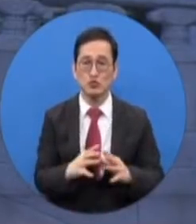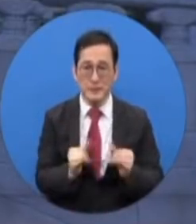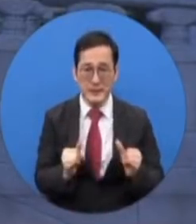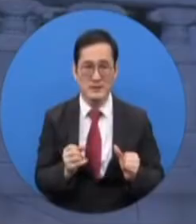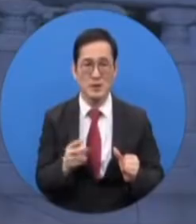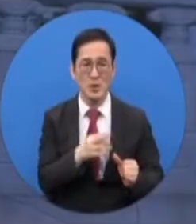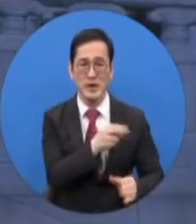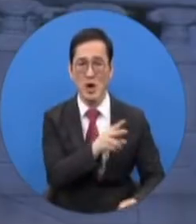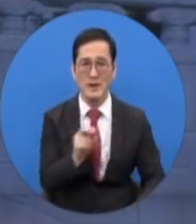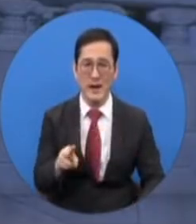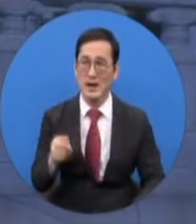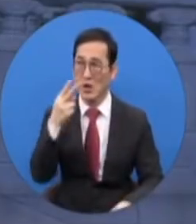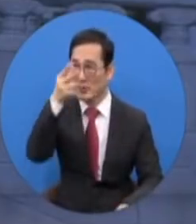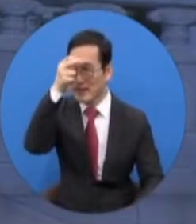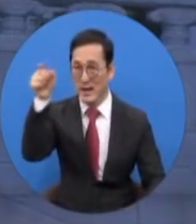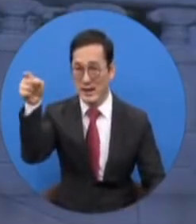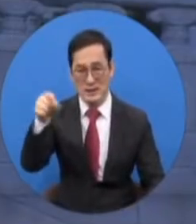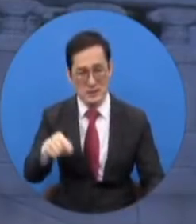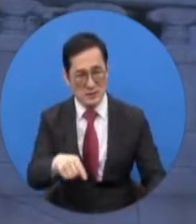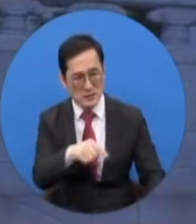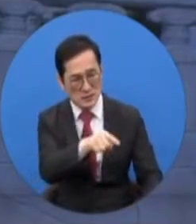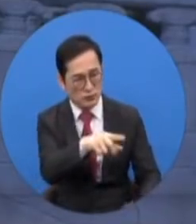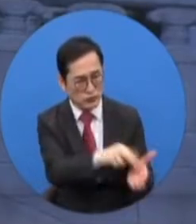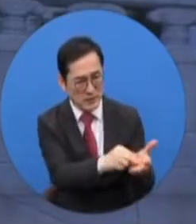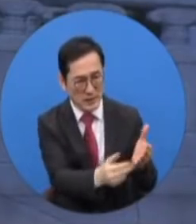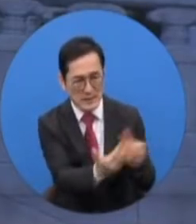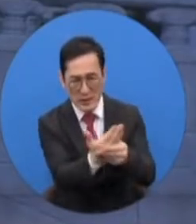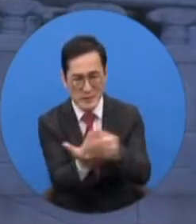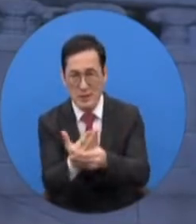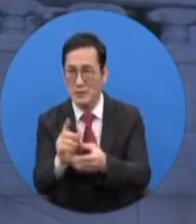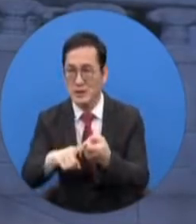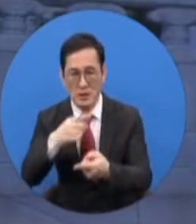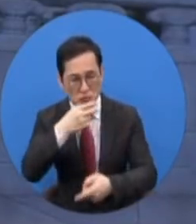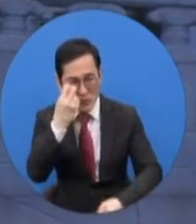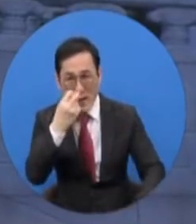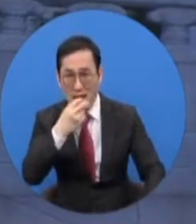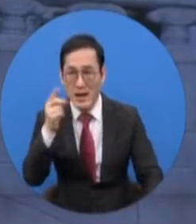검찰이 현안에 대해서 제대로 수사를